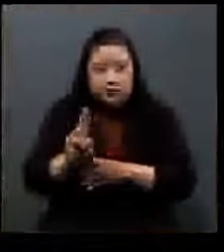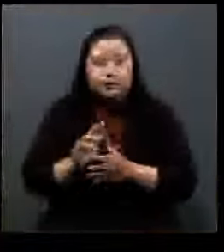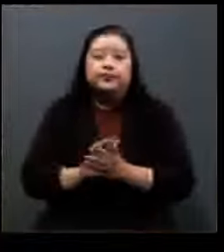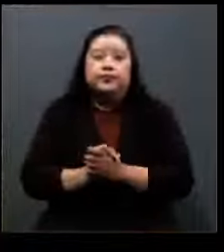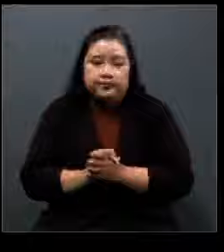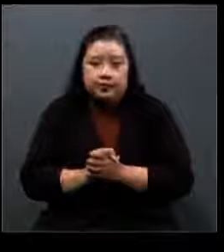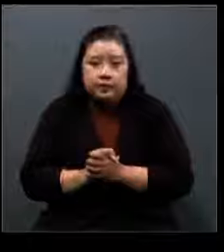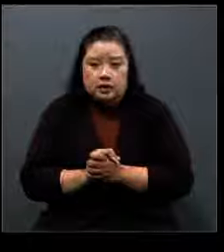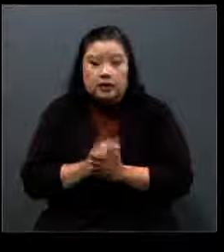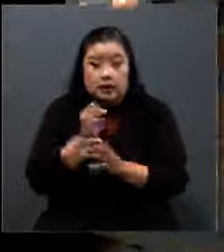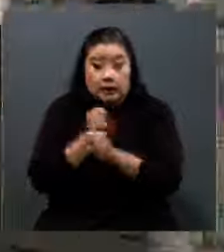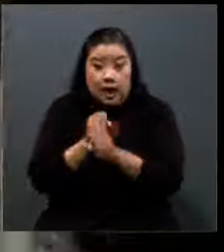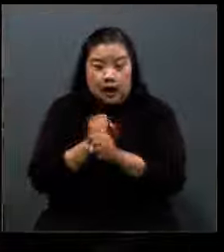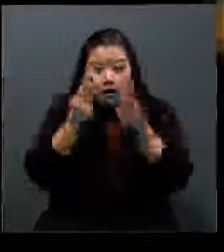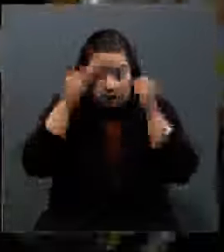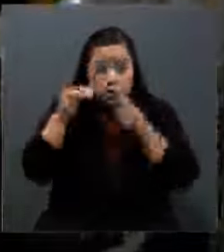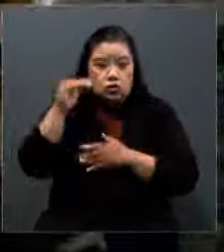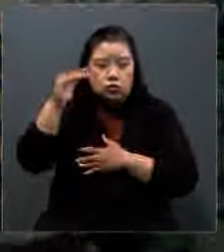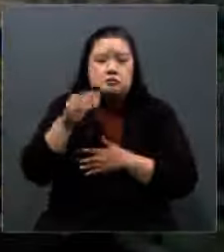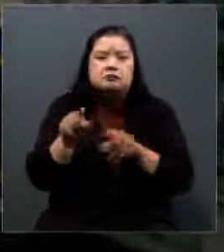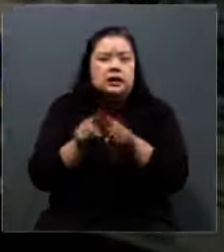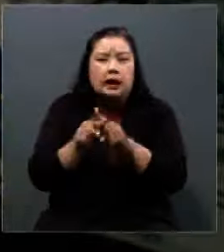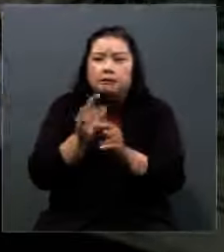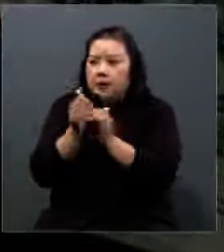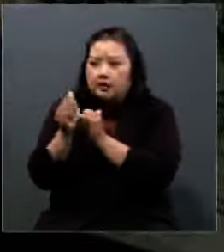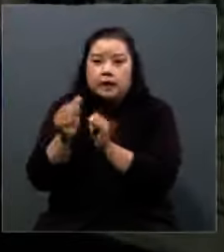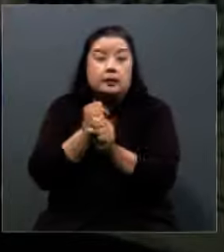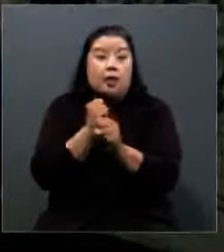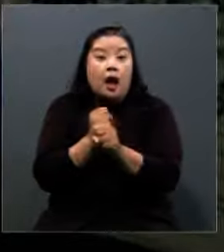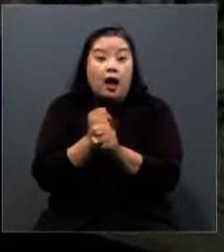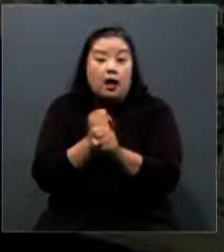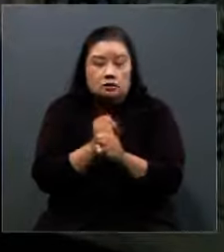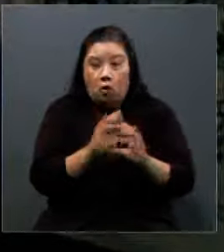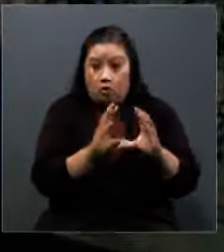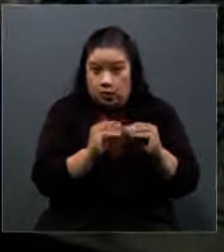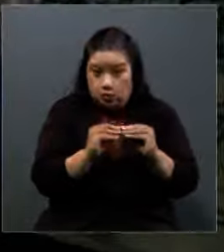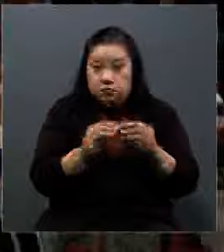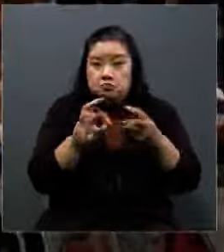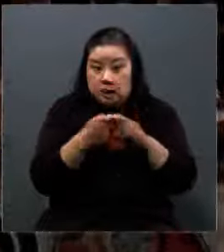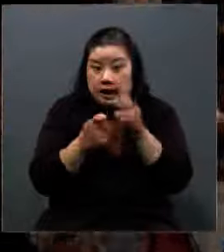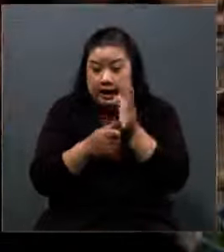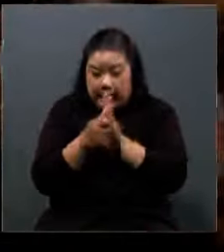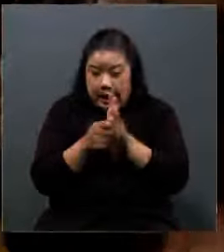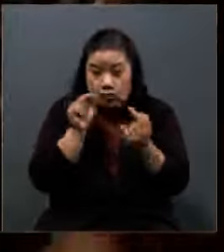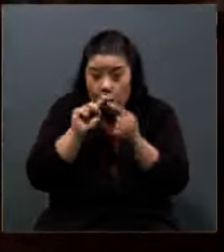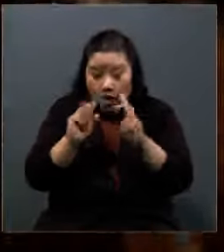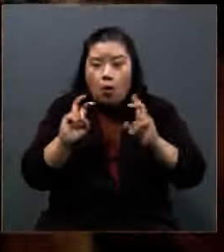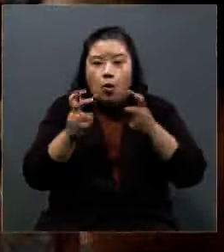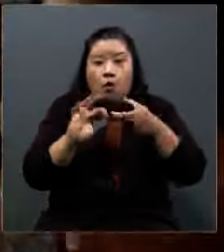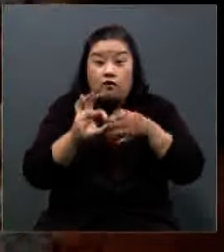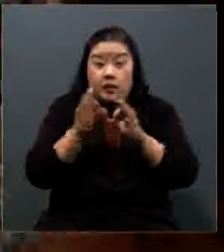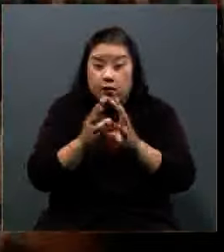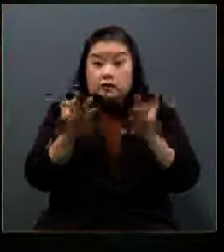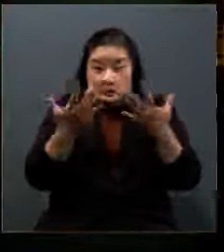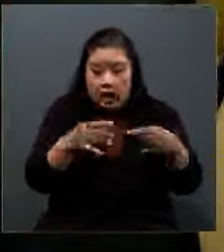ภารกิจนายกเยอะจริงๆคุณผู้ชมเพราะว่าเนี่ยหลังจากที่เสร็จสิ้นเรื่องของการประชุมแก้ปัญหาไฟป่าเสร็จนะครับท่านนายกก็ไปต่อเลย